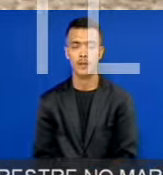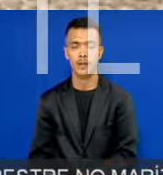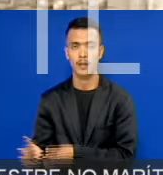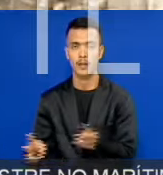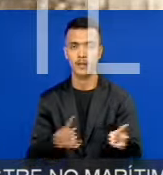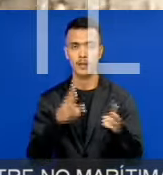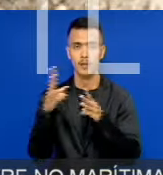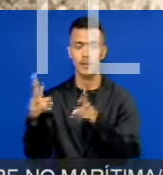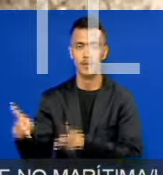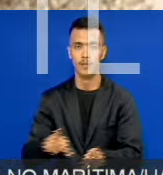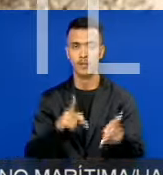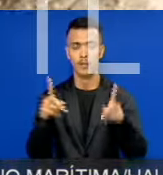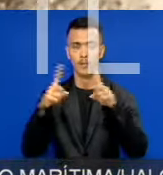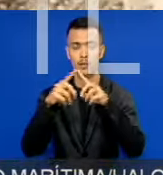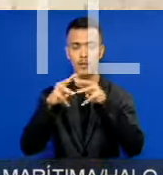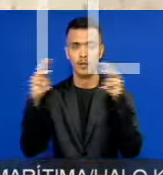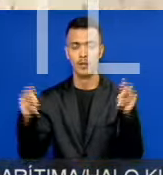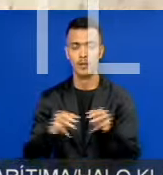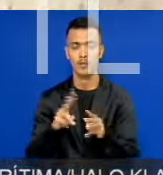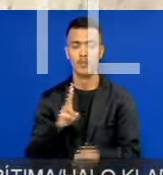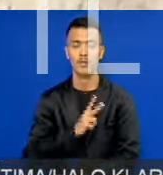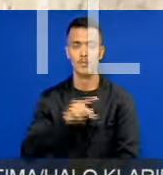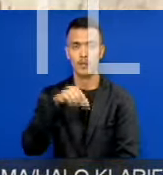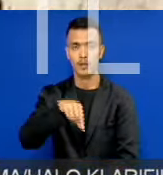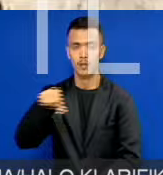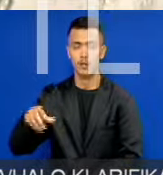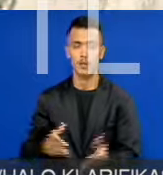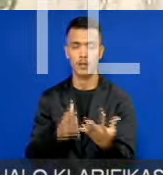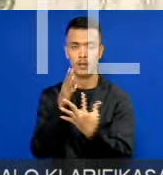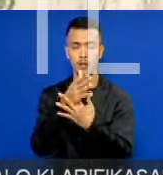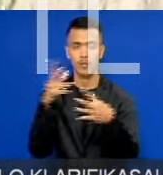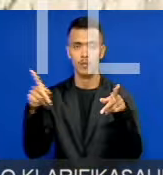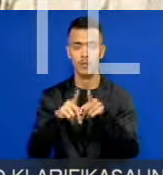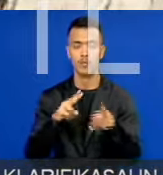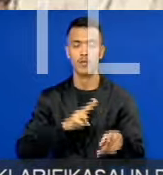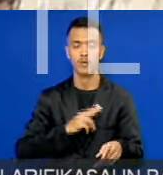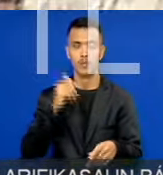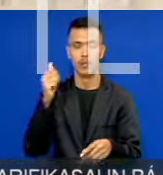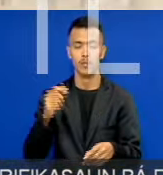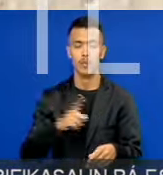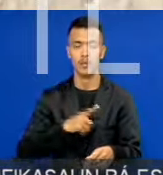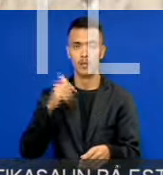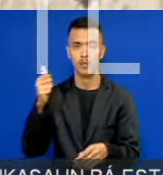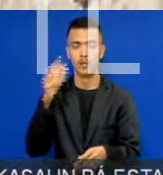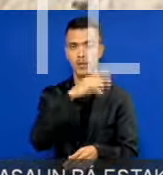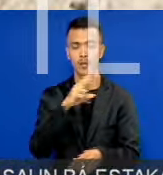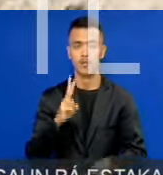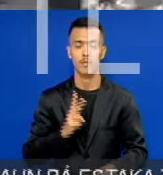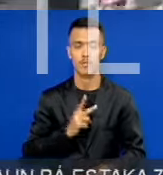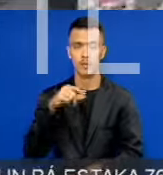Handesan Estrada Público ida para município Viqueque, onde acesso para posto Uatu Carabau, Uatu Lari, Lacluta, no Viqueque